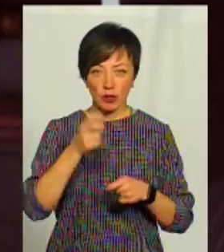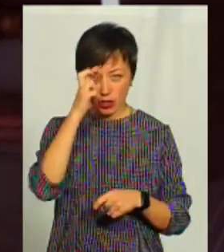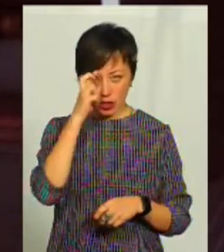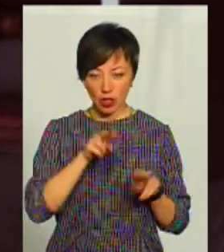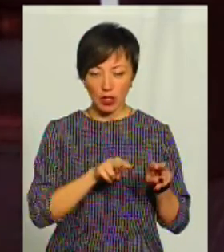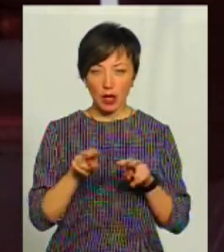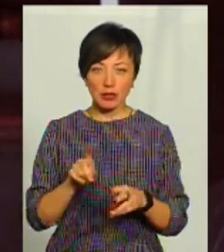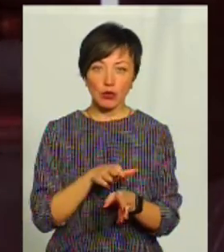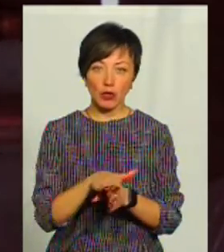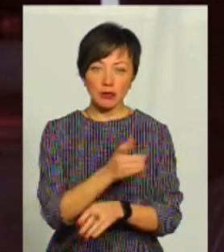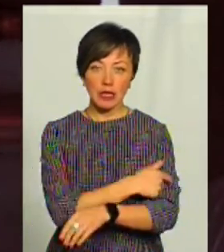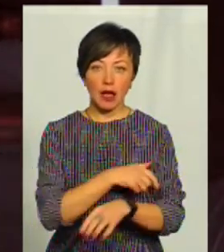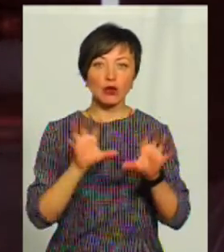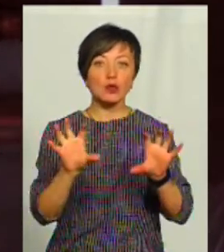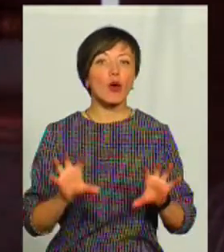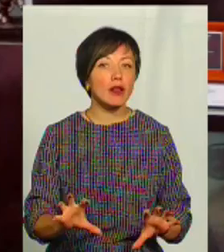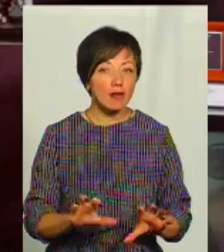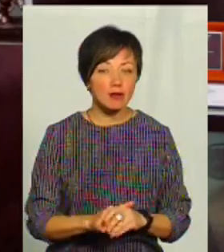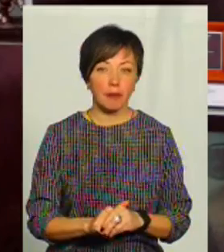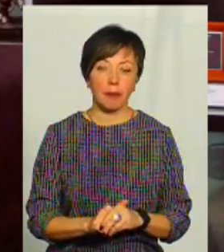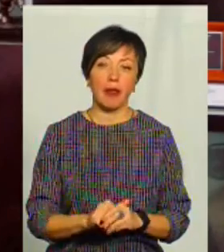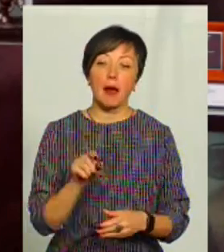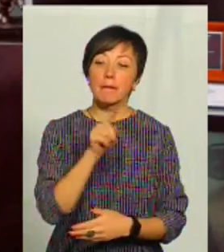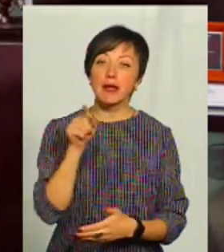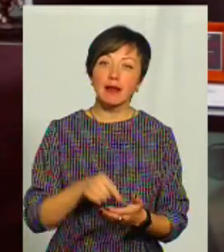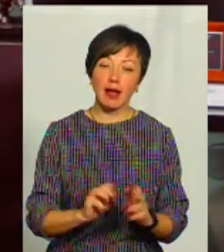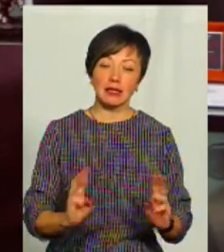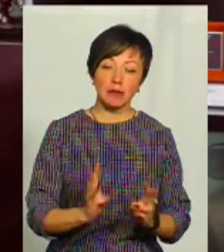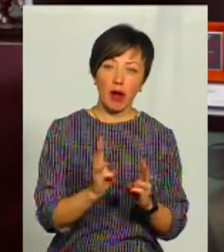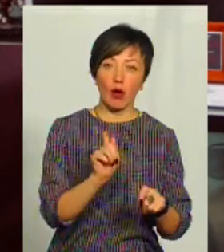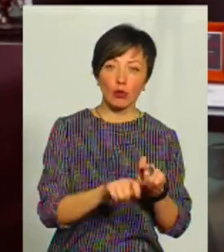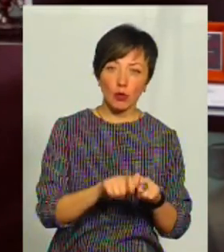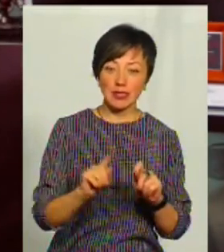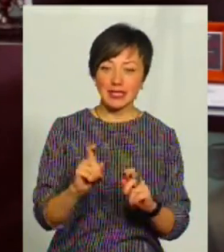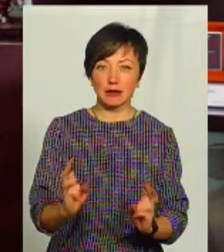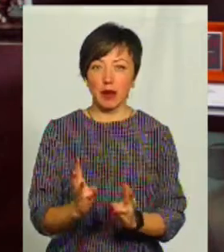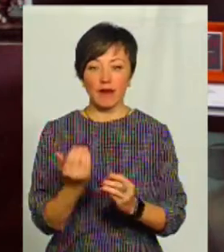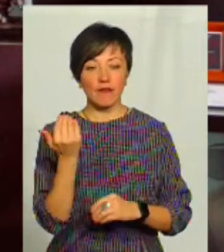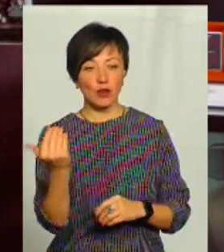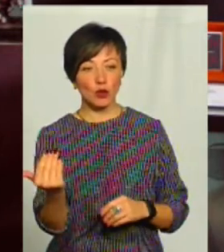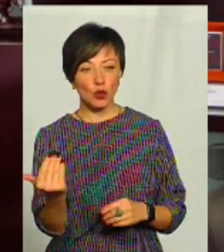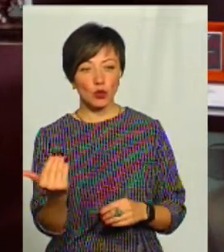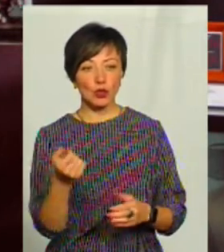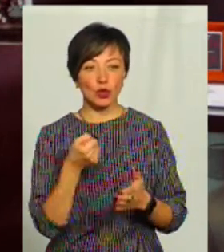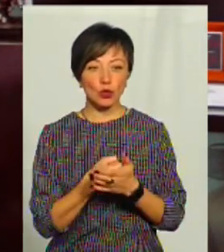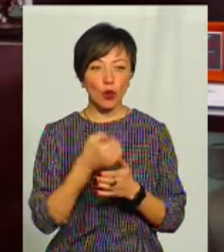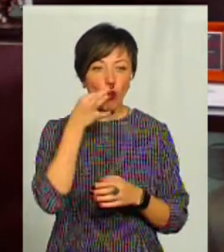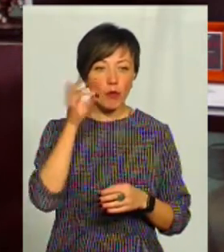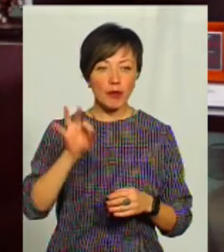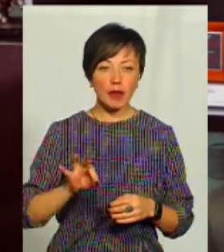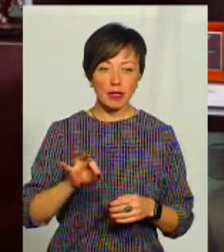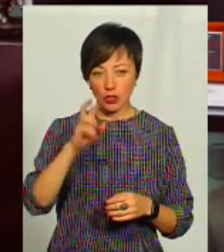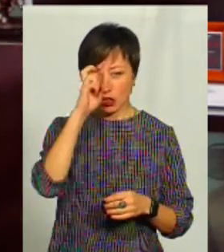державного нагляду за дотриманням санітарного законодавства. Питання спалювання, контроль за спалюванням відноситься до